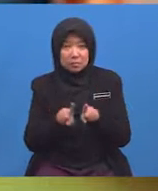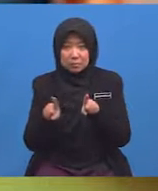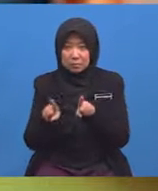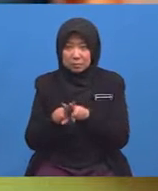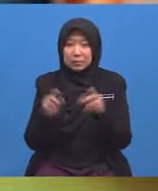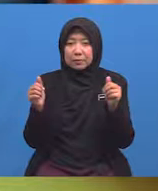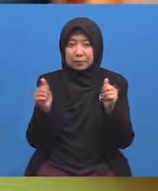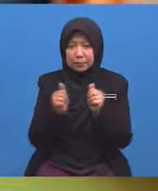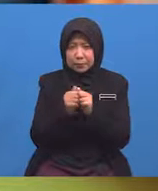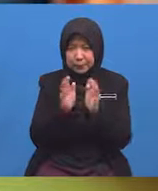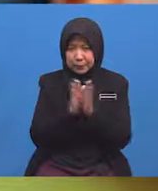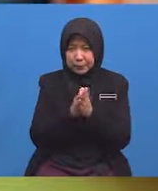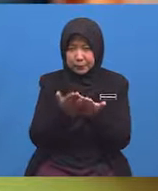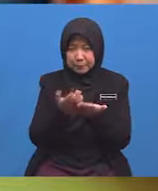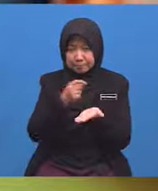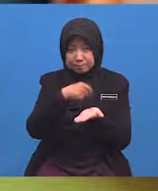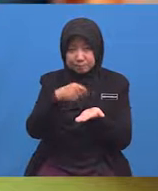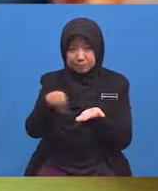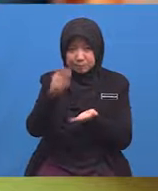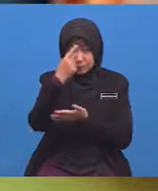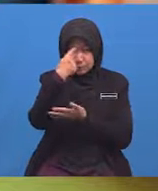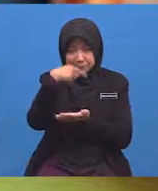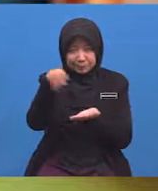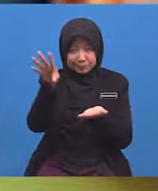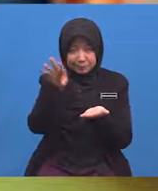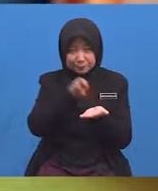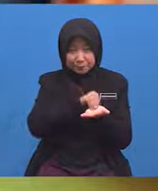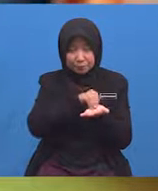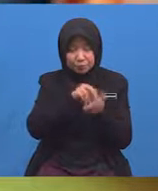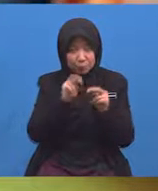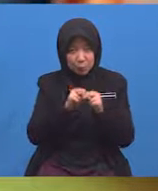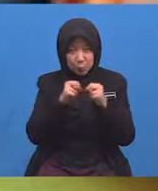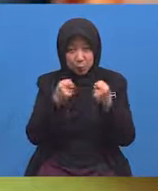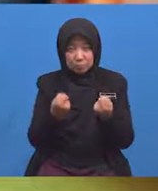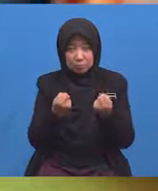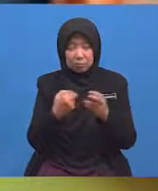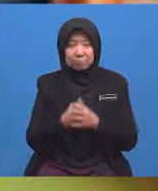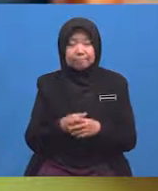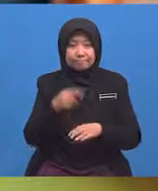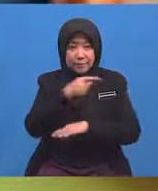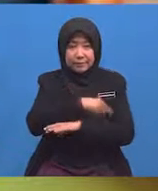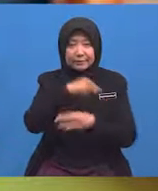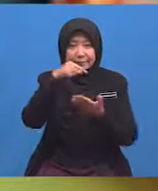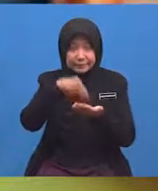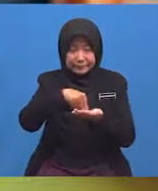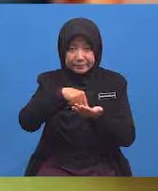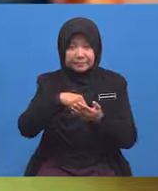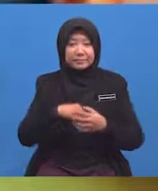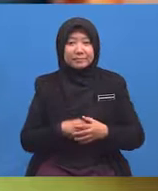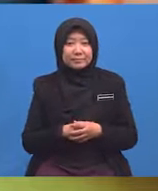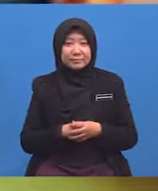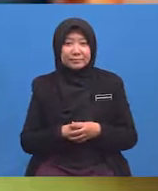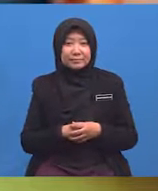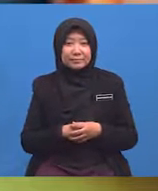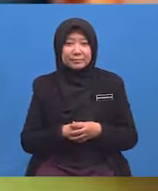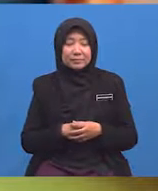bersedia bersama-sama dengan buku catatan untuk mencatat nota pelajaran